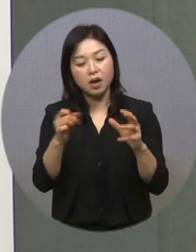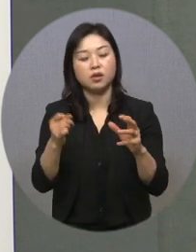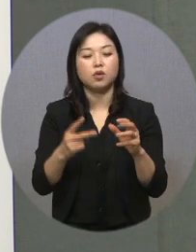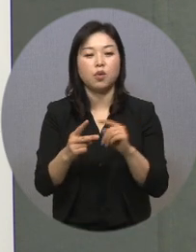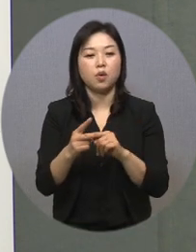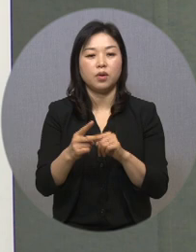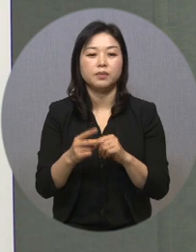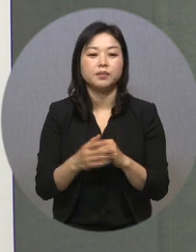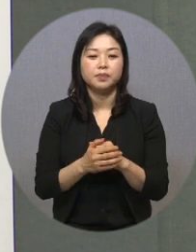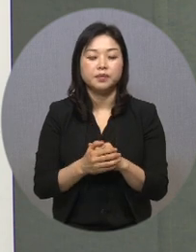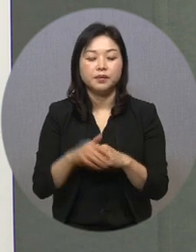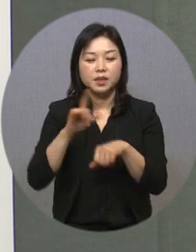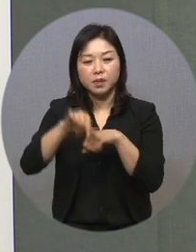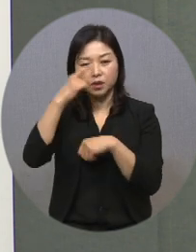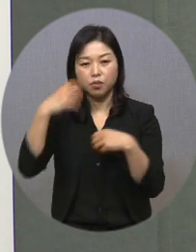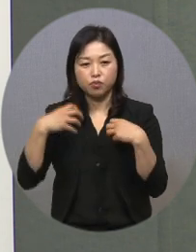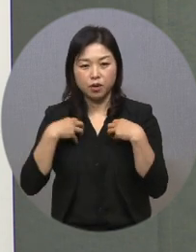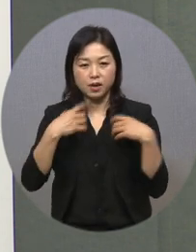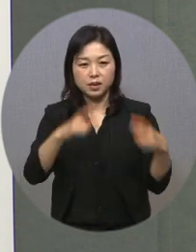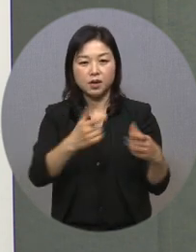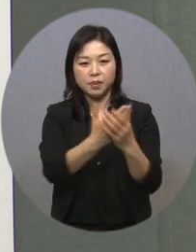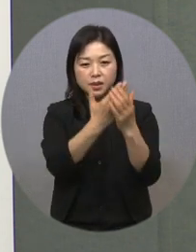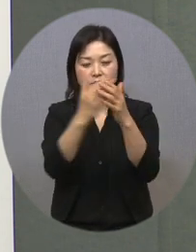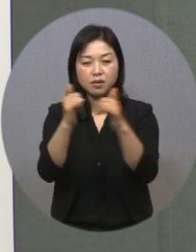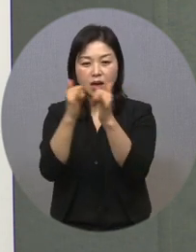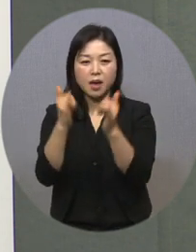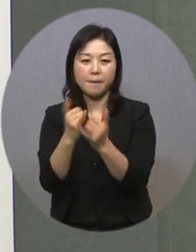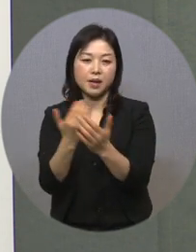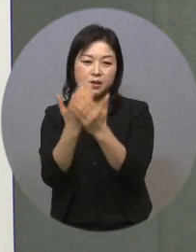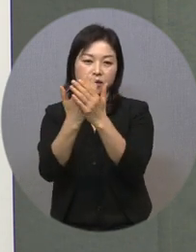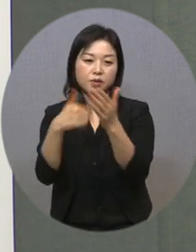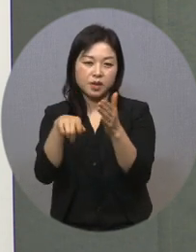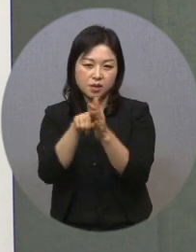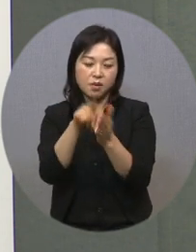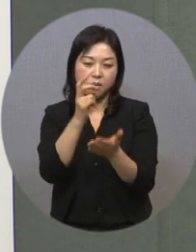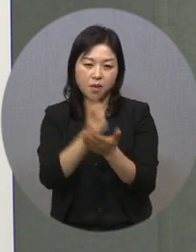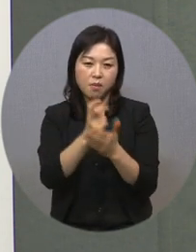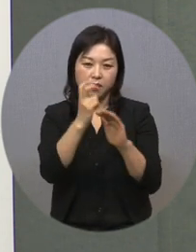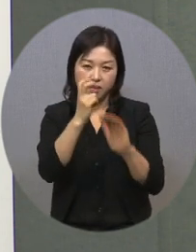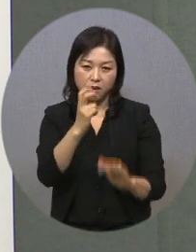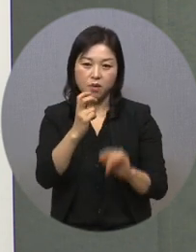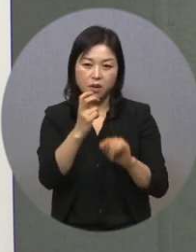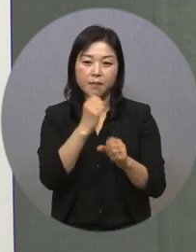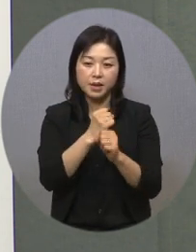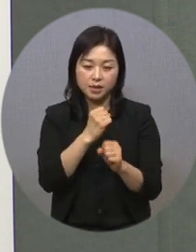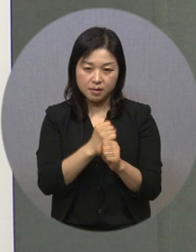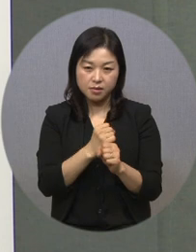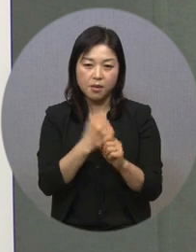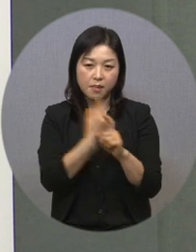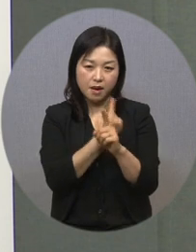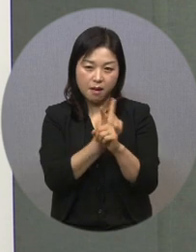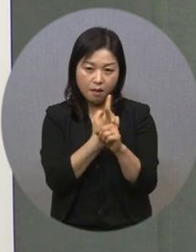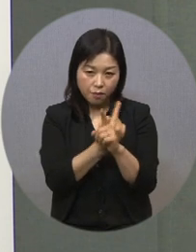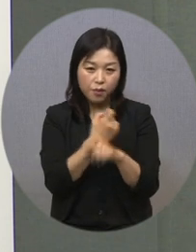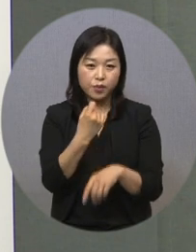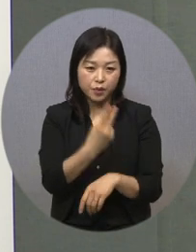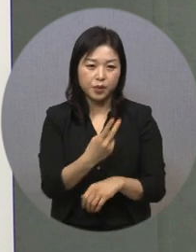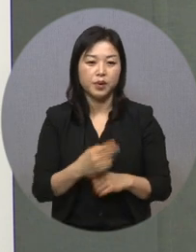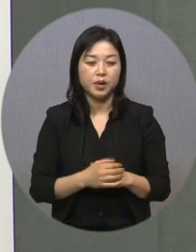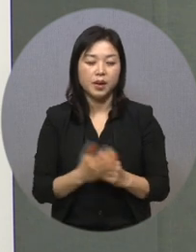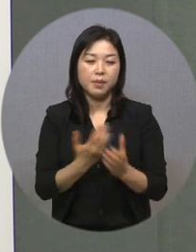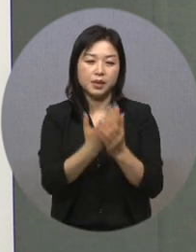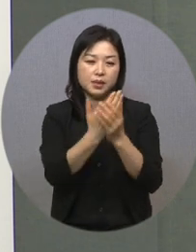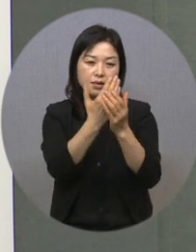지자체가 지역 발전, 사회 발전을 위해서 이런 조례를 만들어 가지고 개선도 하고